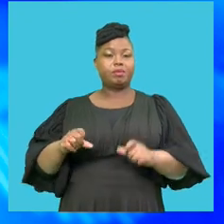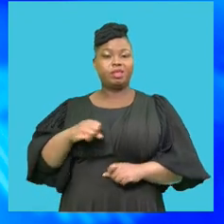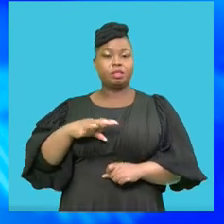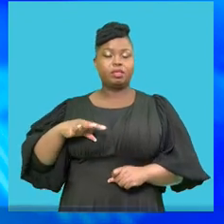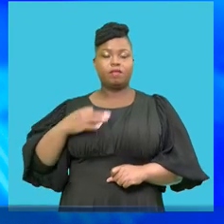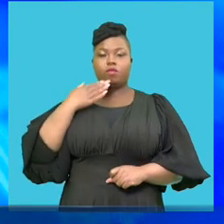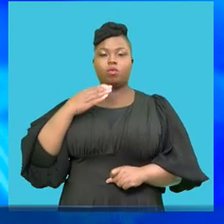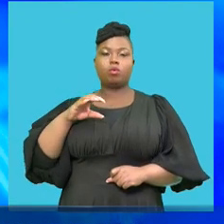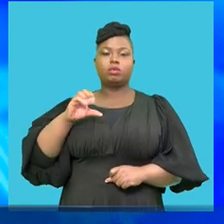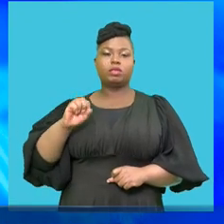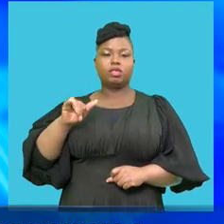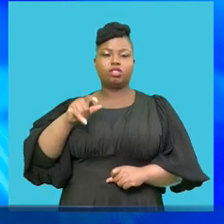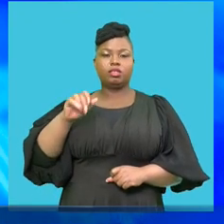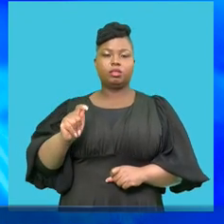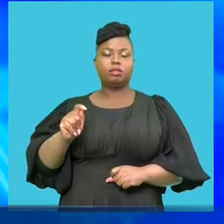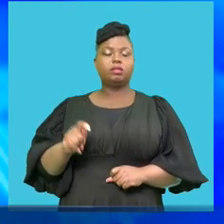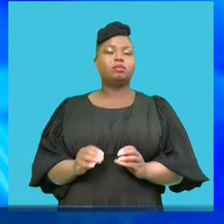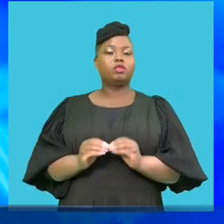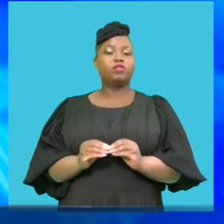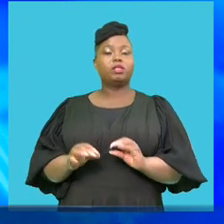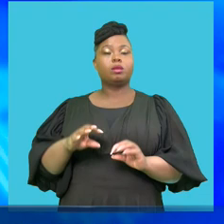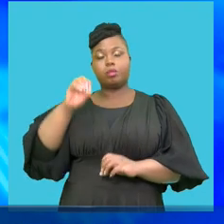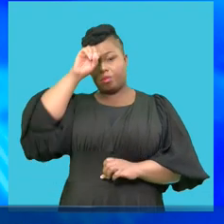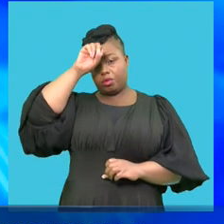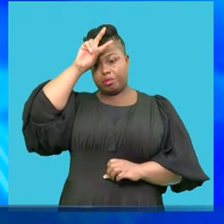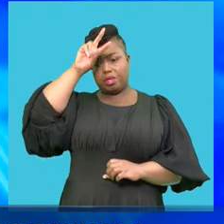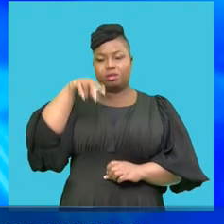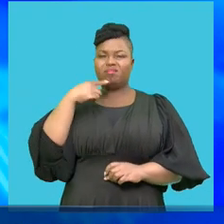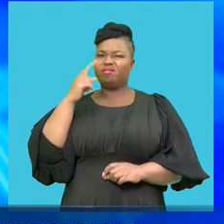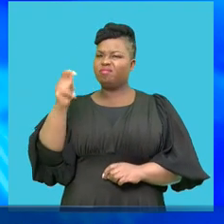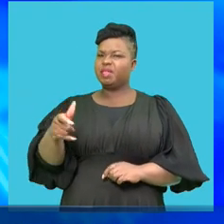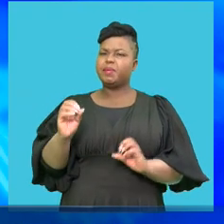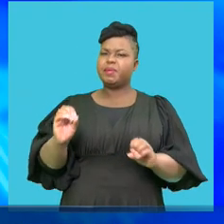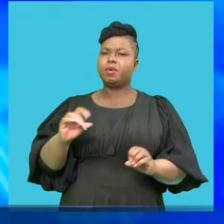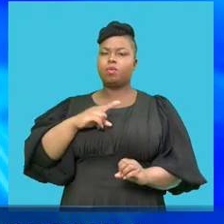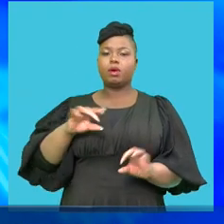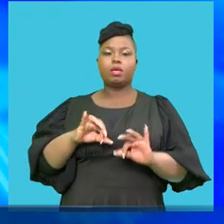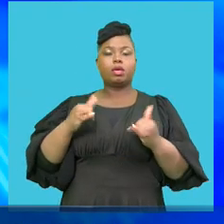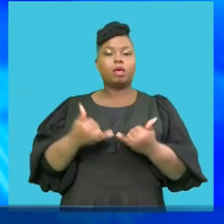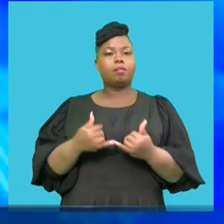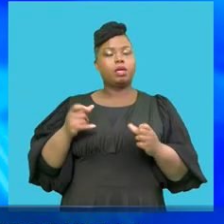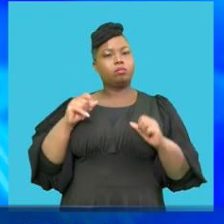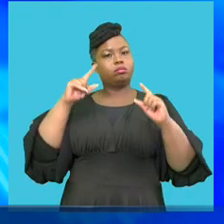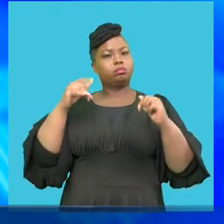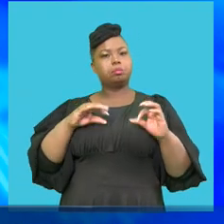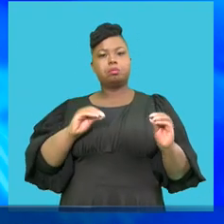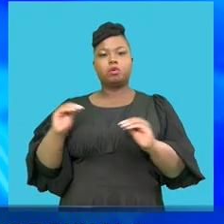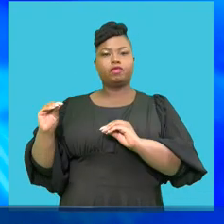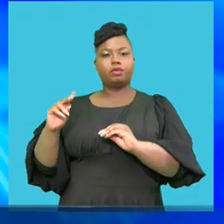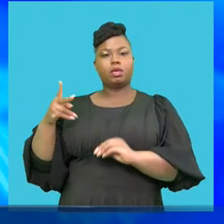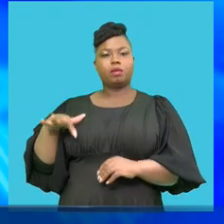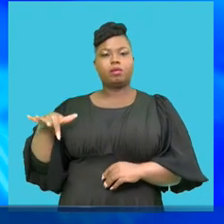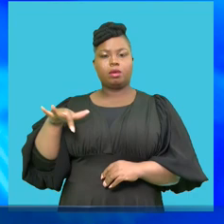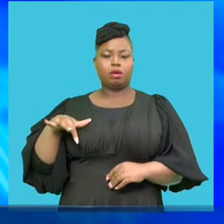Ababengabasebenzi bakwaSache Manufacturers eBoksburg bakhala ngemali zabo ezingahlawulwanga kulandela ukufuduka kwenkampani yekwenye indawo